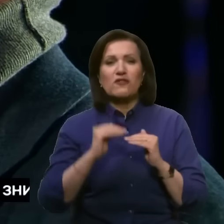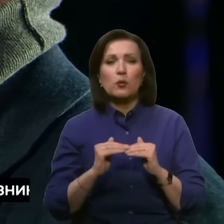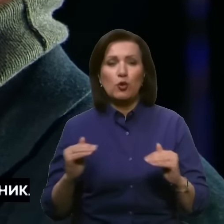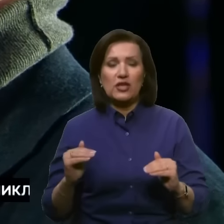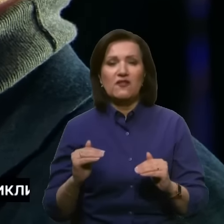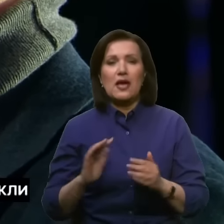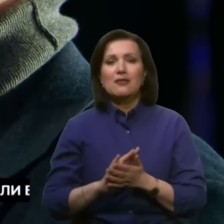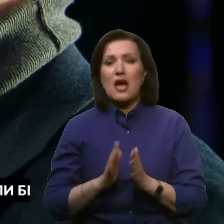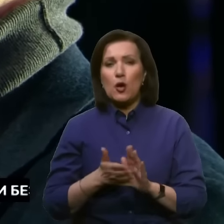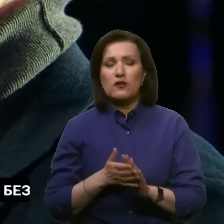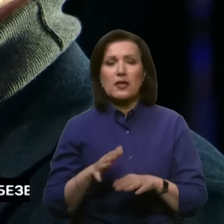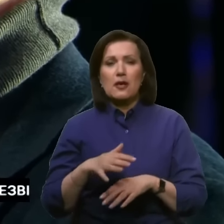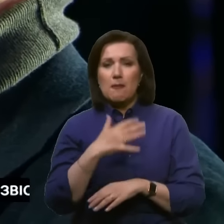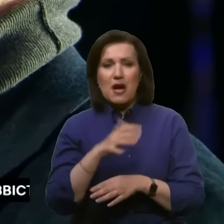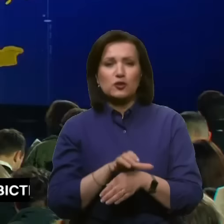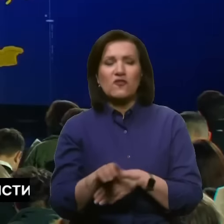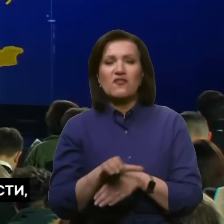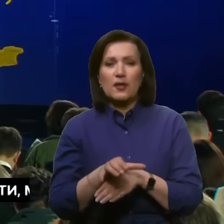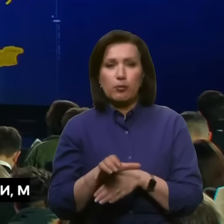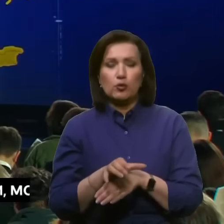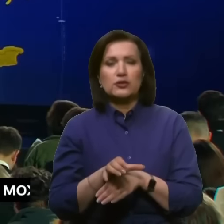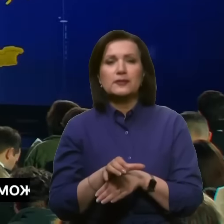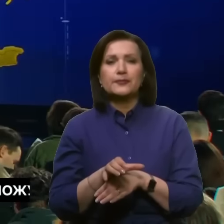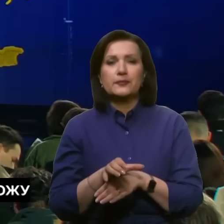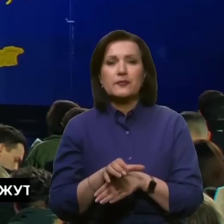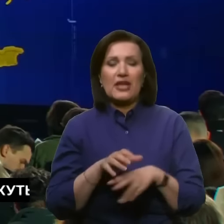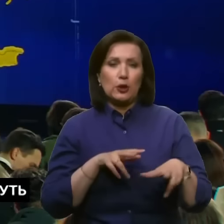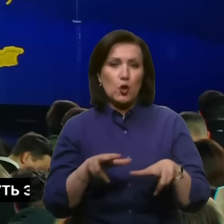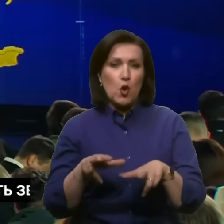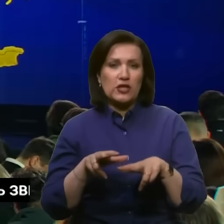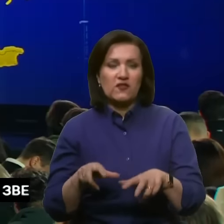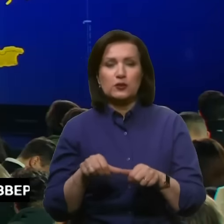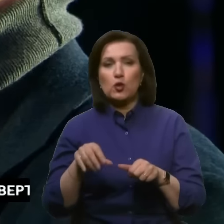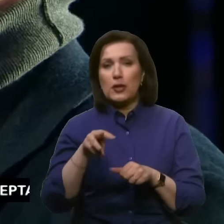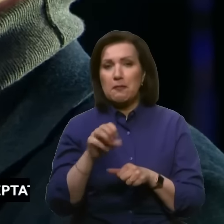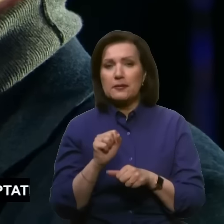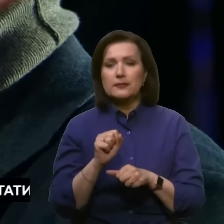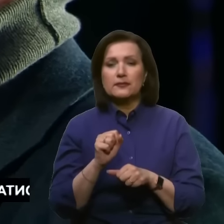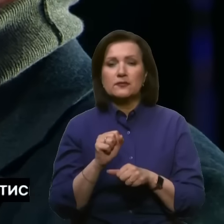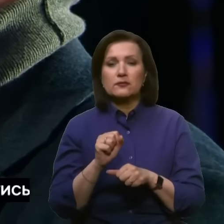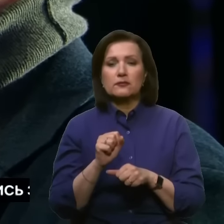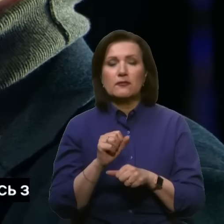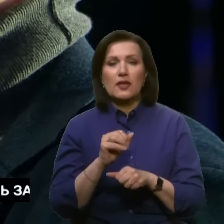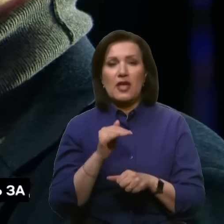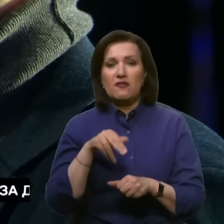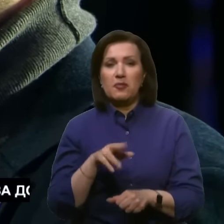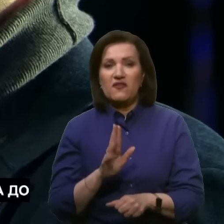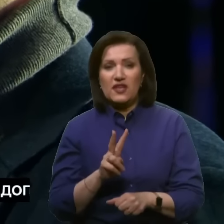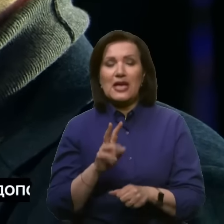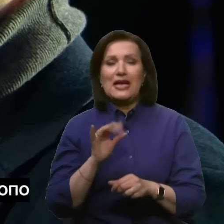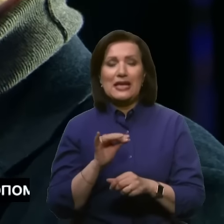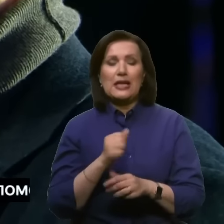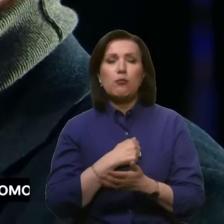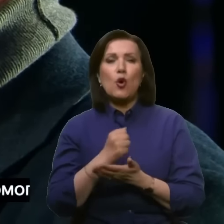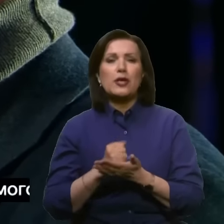рівні налагодила масовий випуск дронів, зокрема FPV і